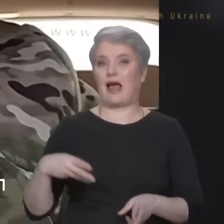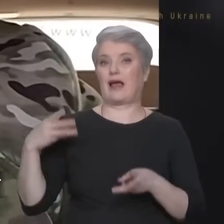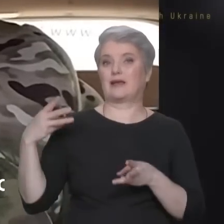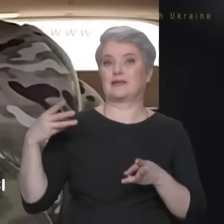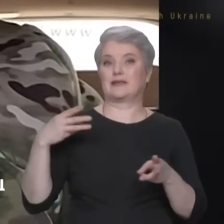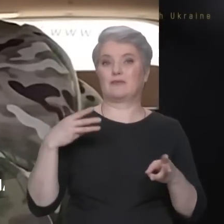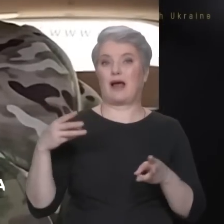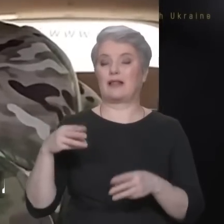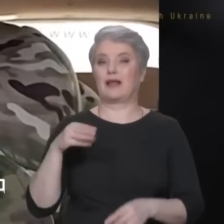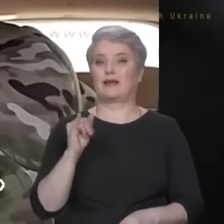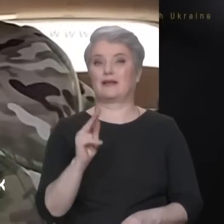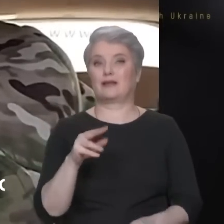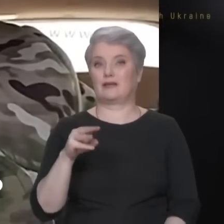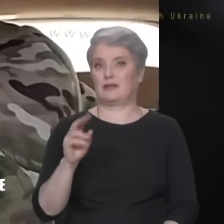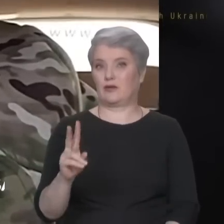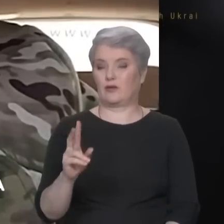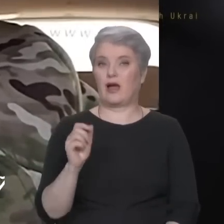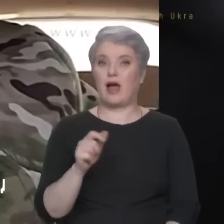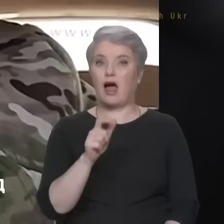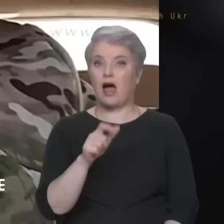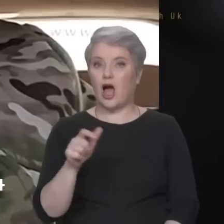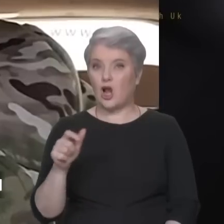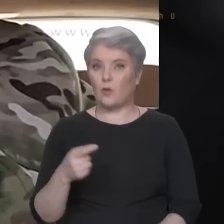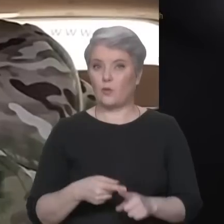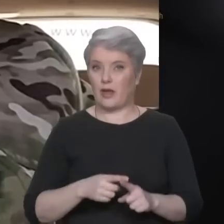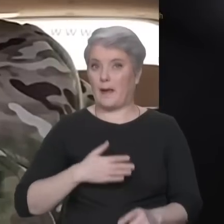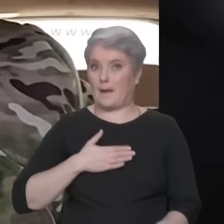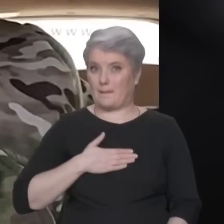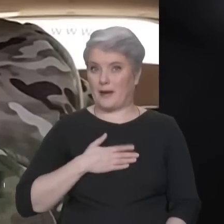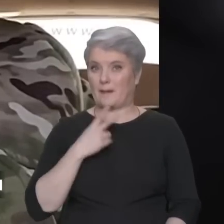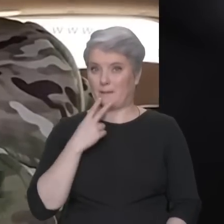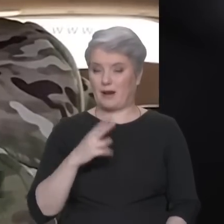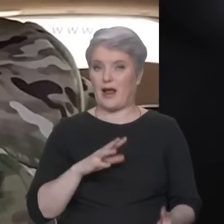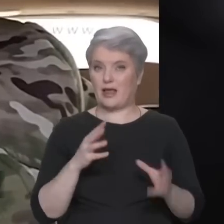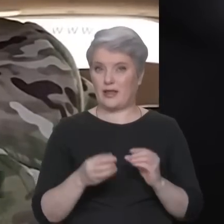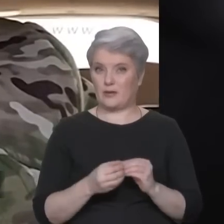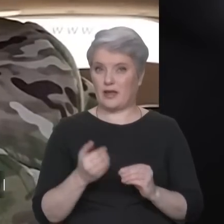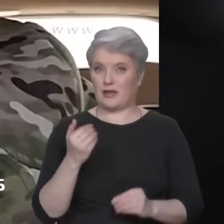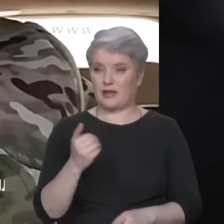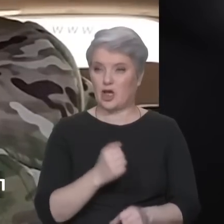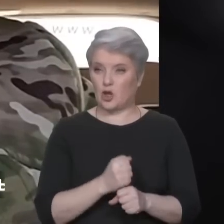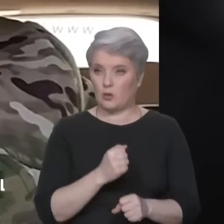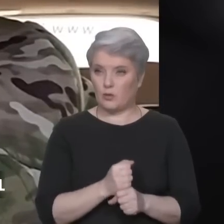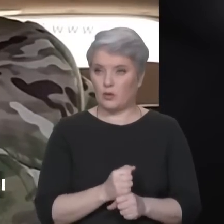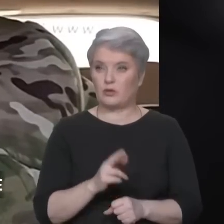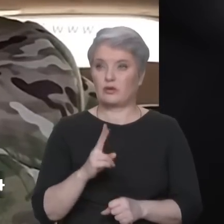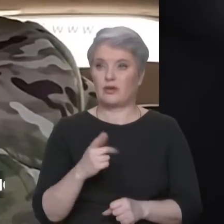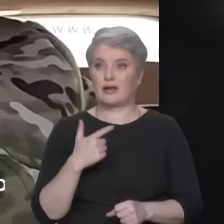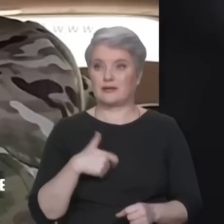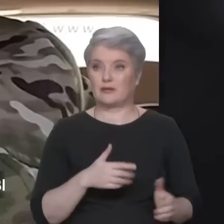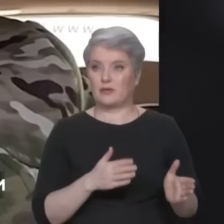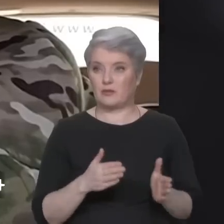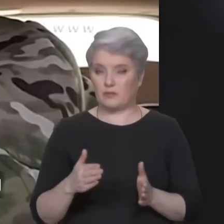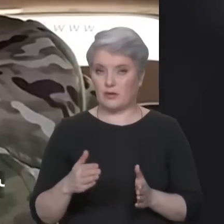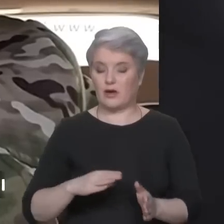тік-ток. А ті люди по тим відео, то те, що ми бачили, результати їхньої роботи і як вони себе